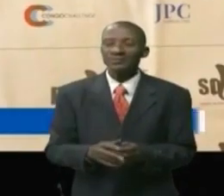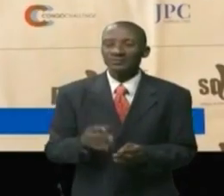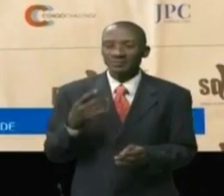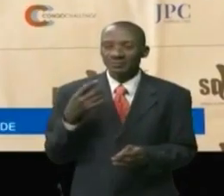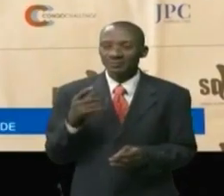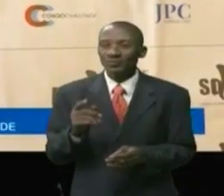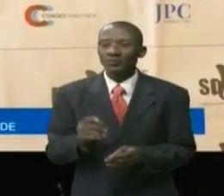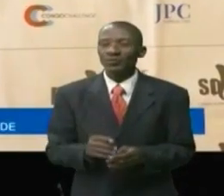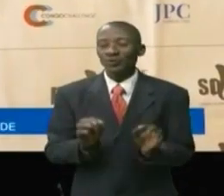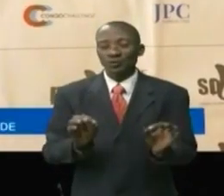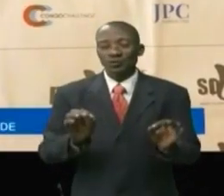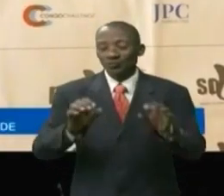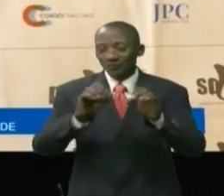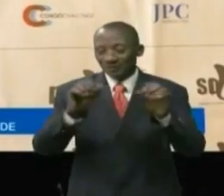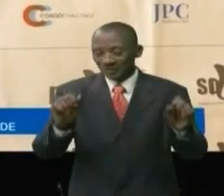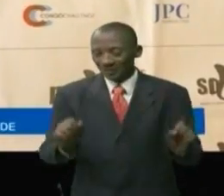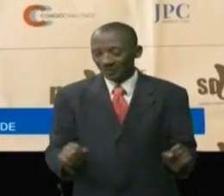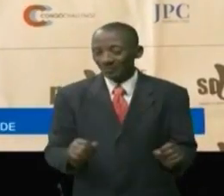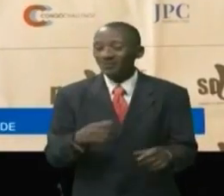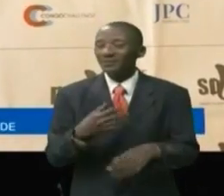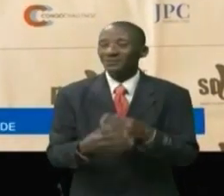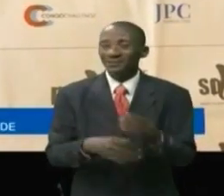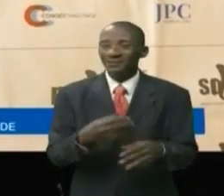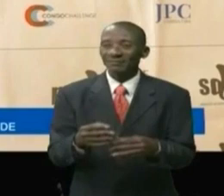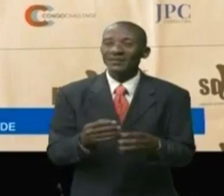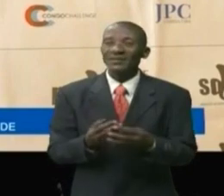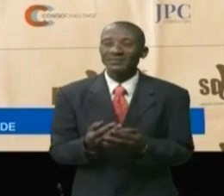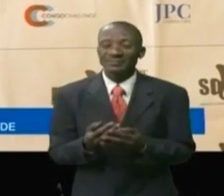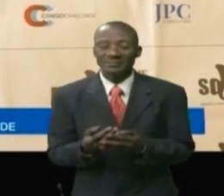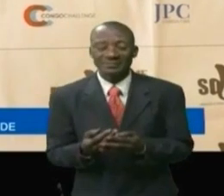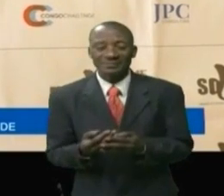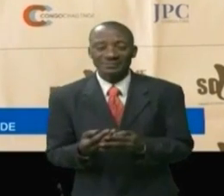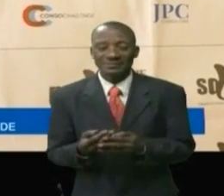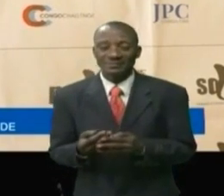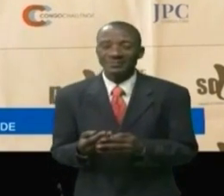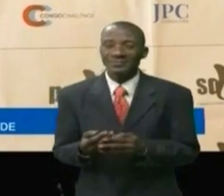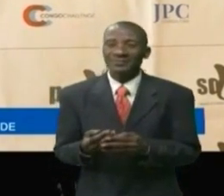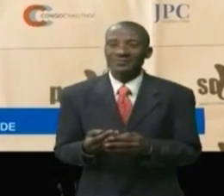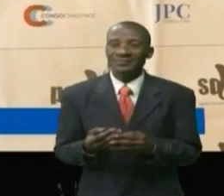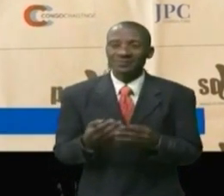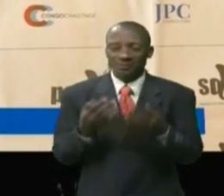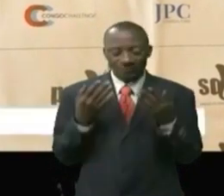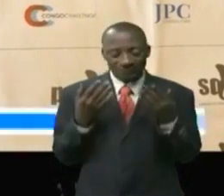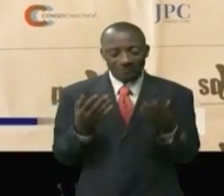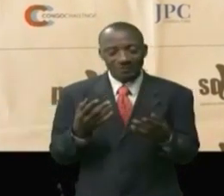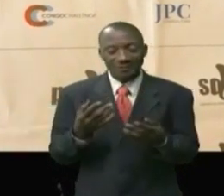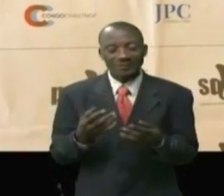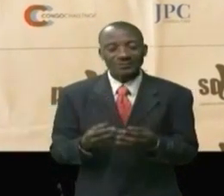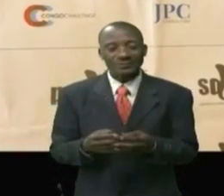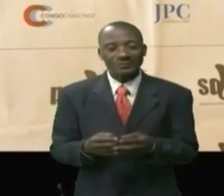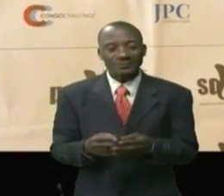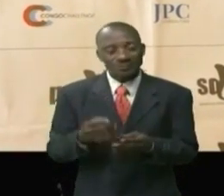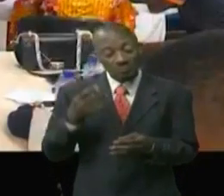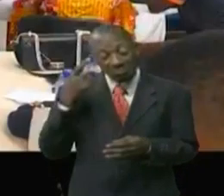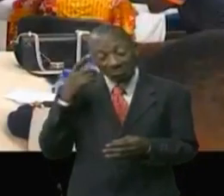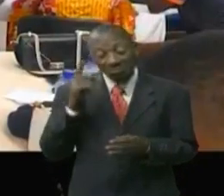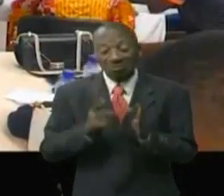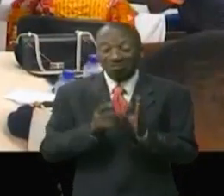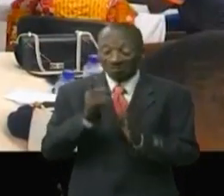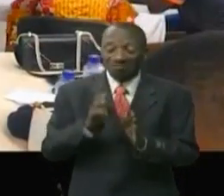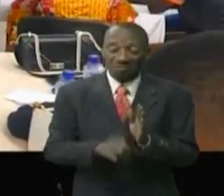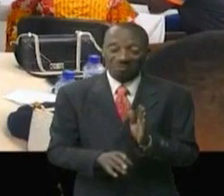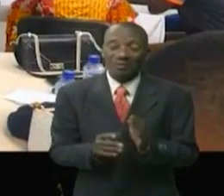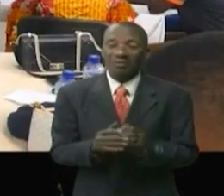dispensateurs d'information pour que la mission du service de développement des entreprises soit complète les